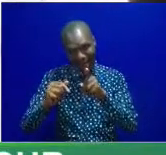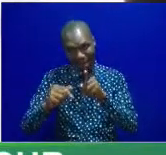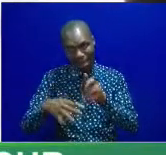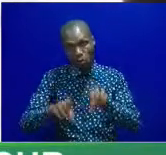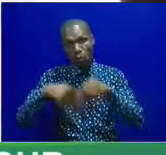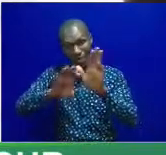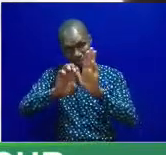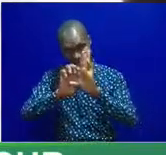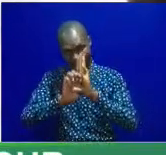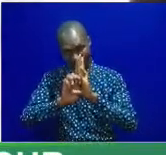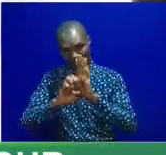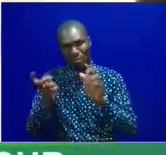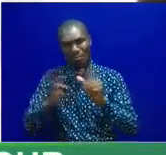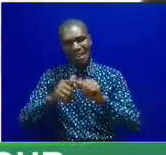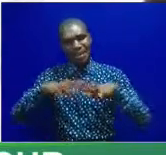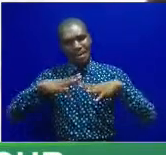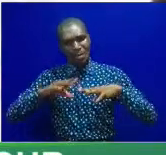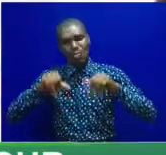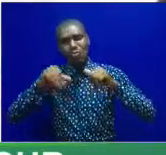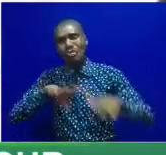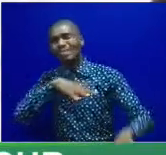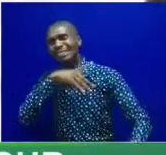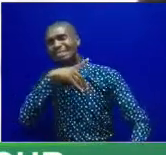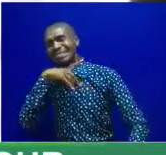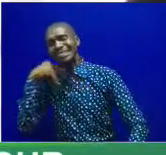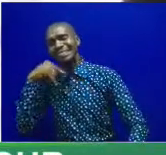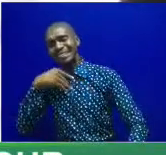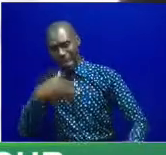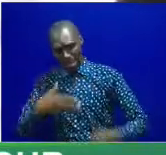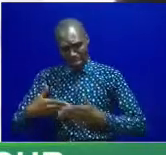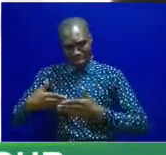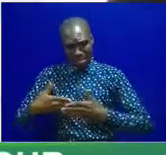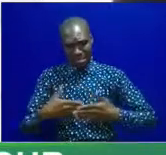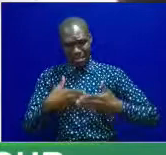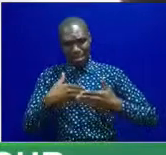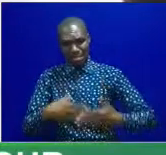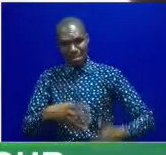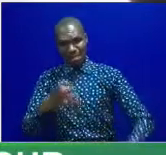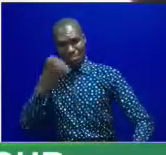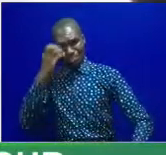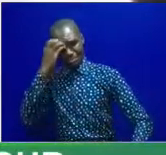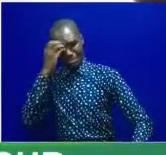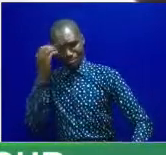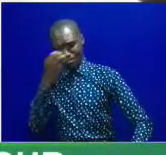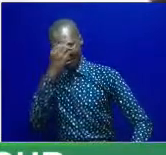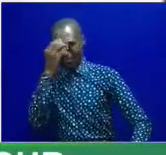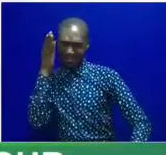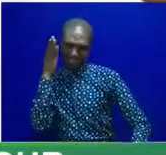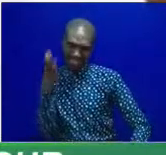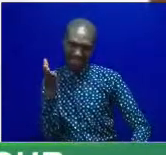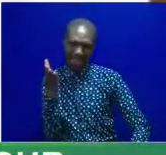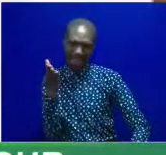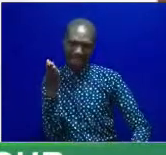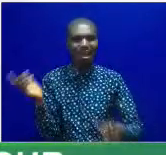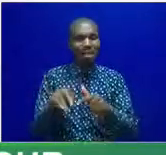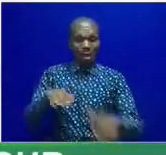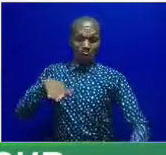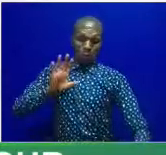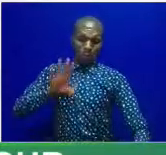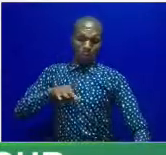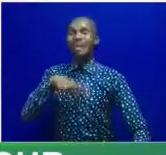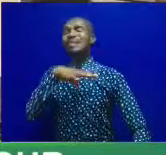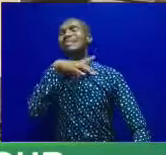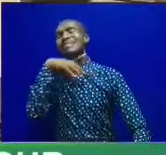mufano abantu go bagenderete goitwa abana bakemwara ko itwa le paka abantu bakurusiwa maiso abangina